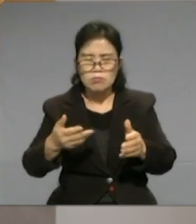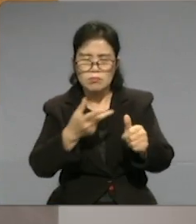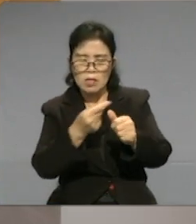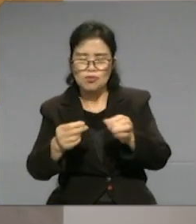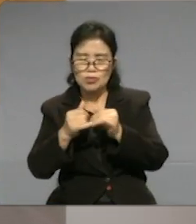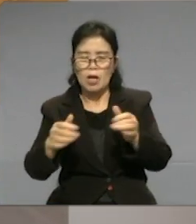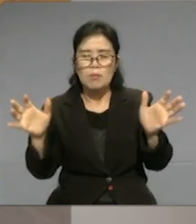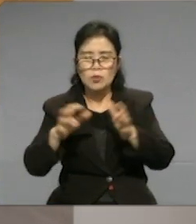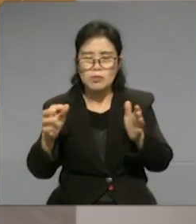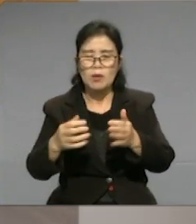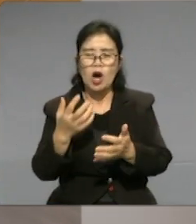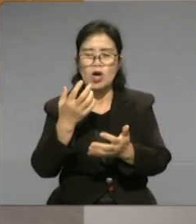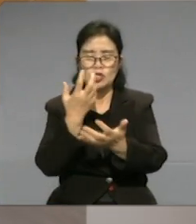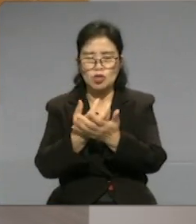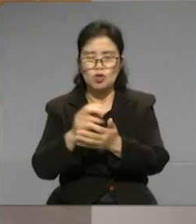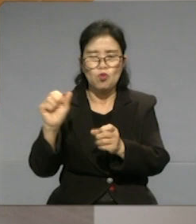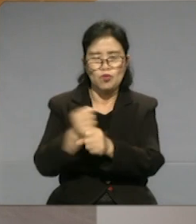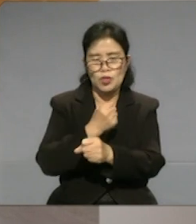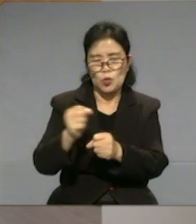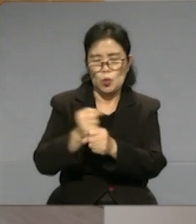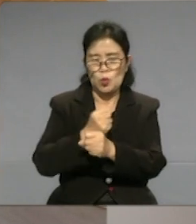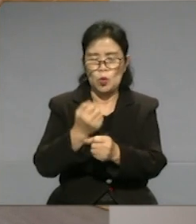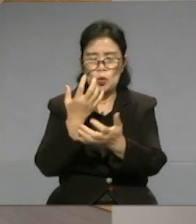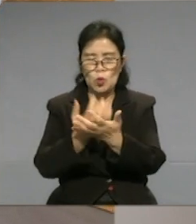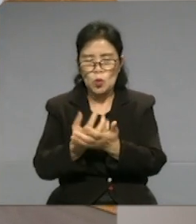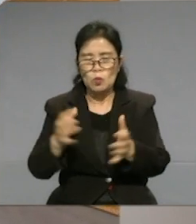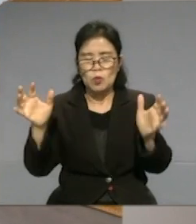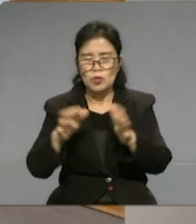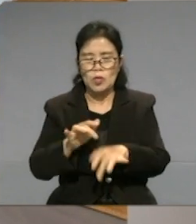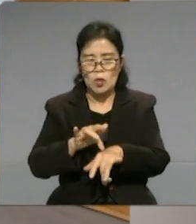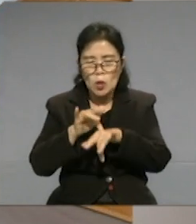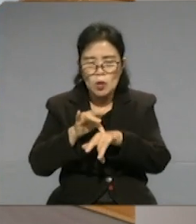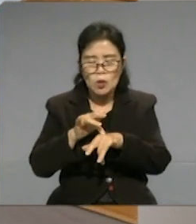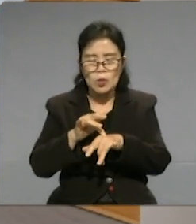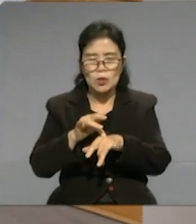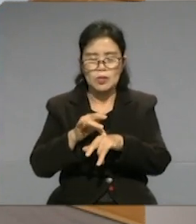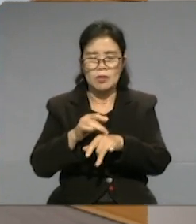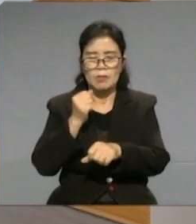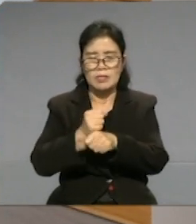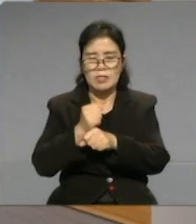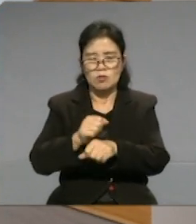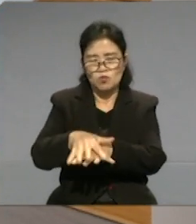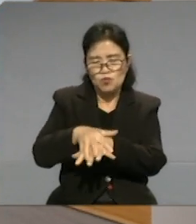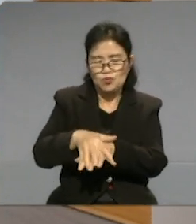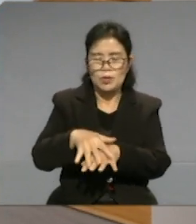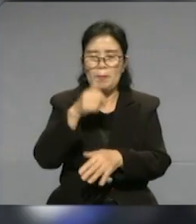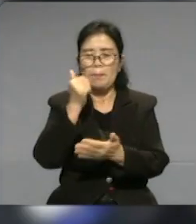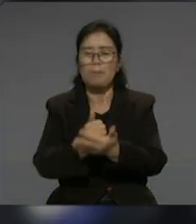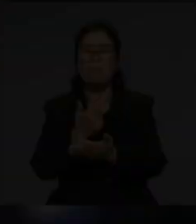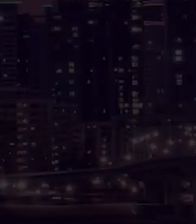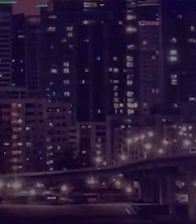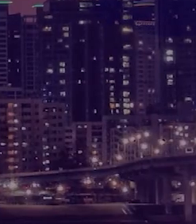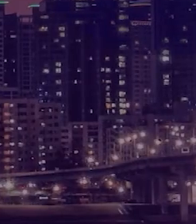모집하고 서류 위조 책 등을 모집해 유령 회사를 설립하고 조직적으로 범행을 저질렀습니다